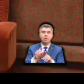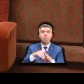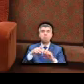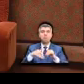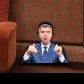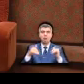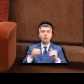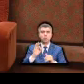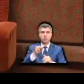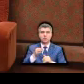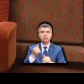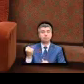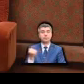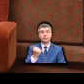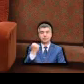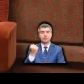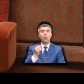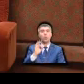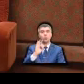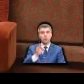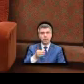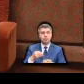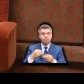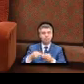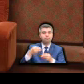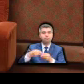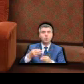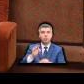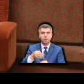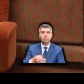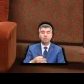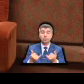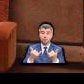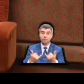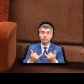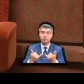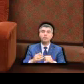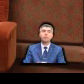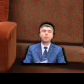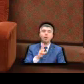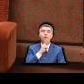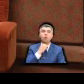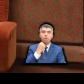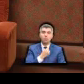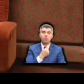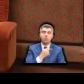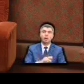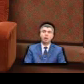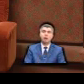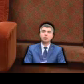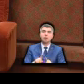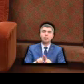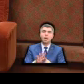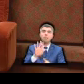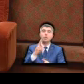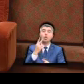تأخر، لكن الآن الحكومة كانت مضطرة على الأقل في 25